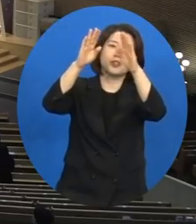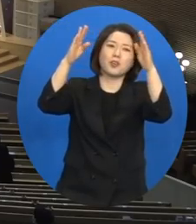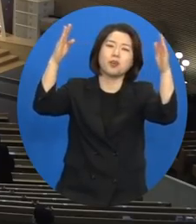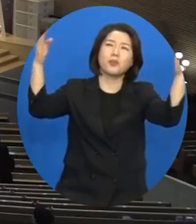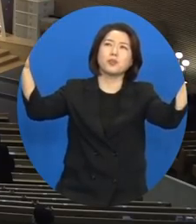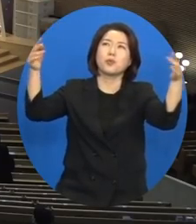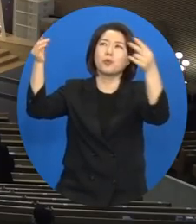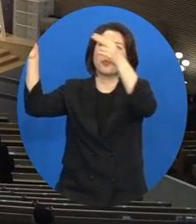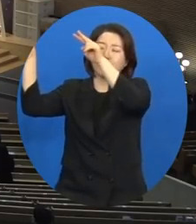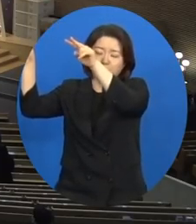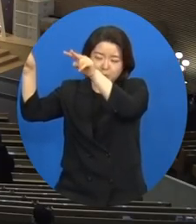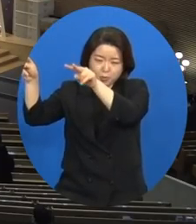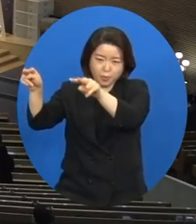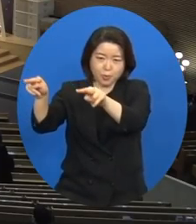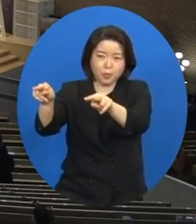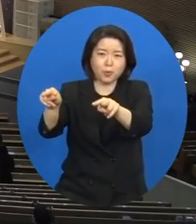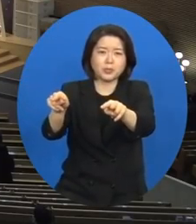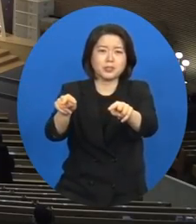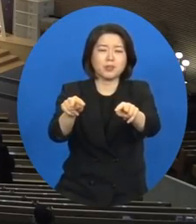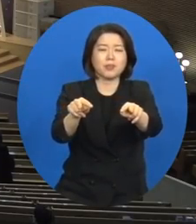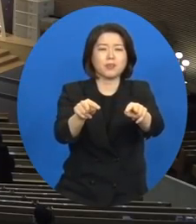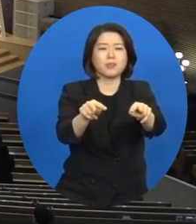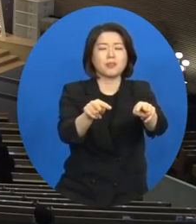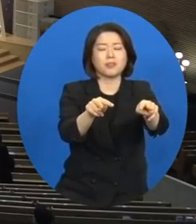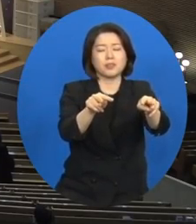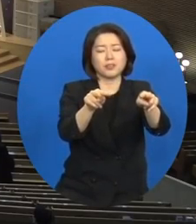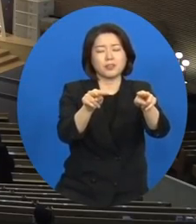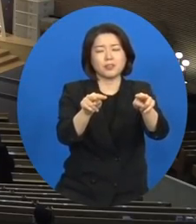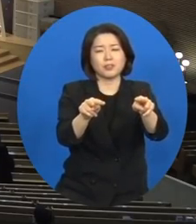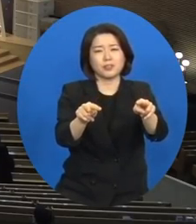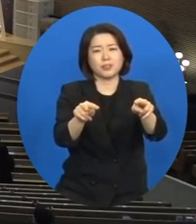하늘을 열고 보소서.